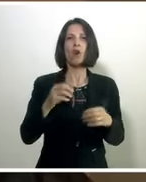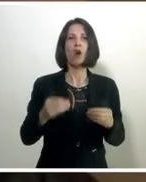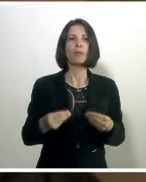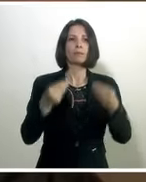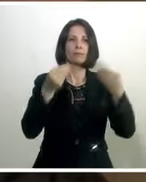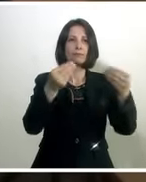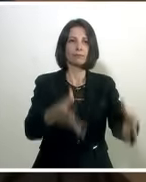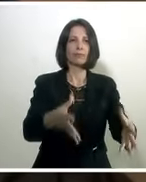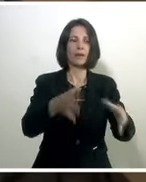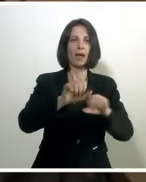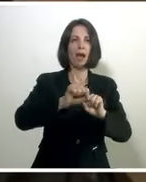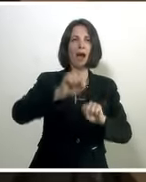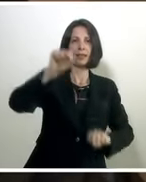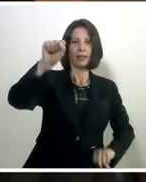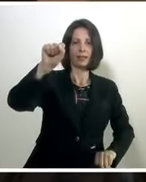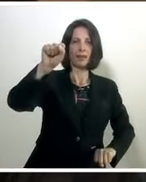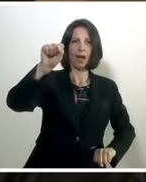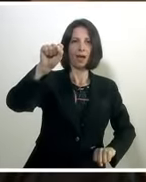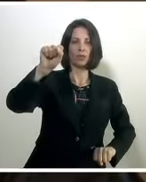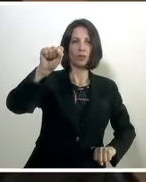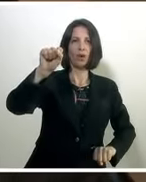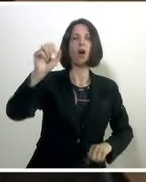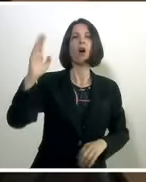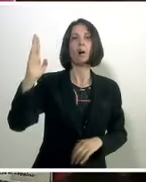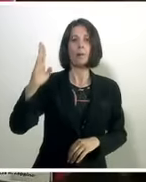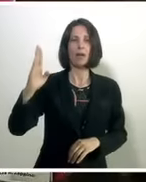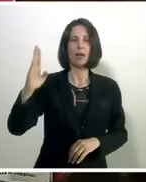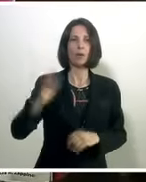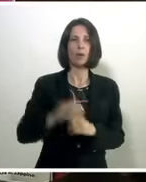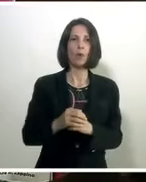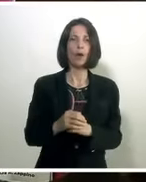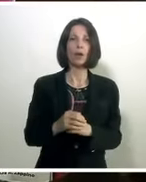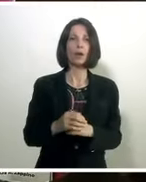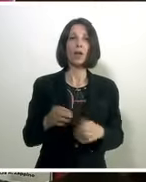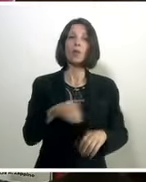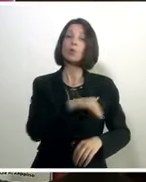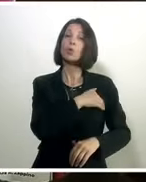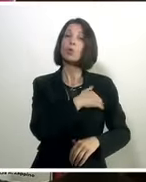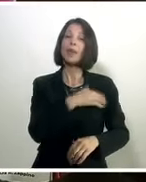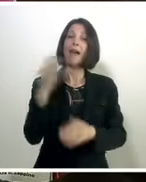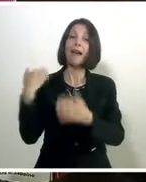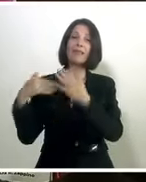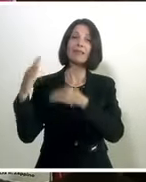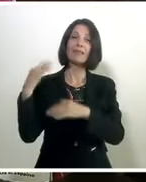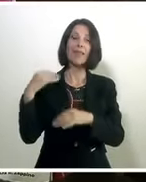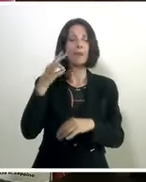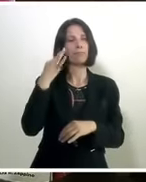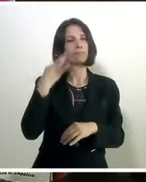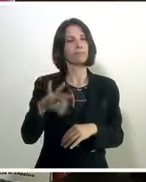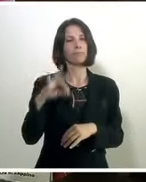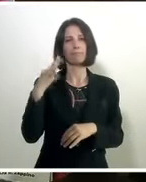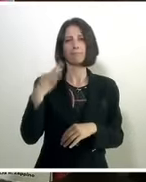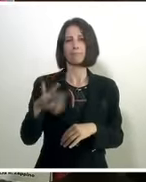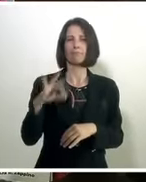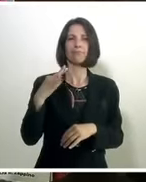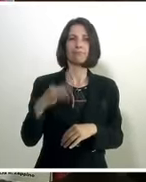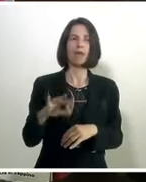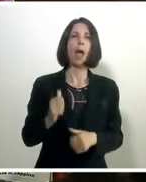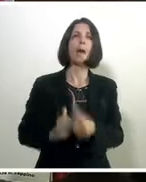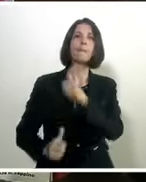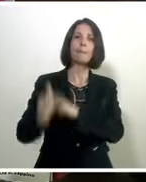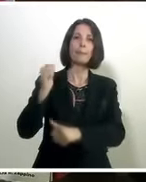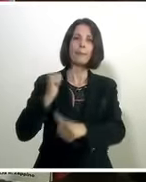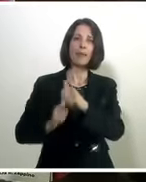Berlinguer che fu studente brillantissimo della Lora facoltà di giurisprudenza e Infatti prima di trasferirsi alla Sapienza di Roma